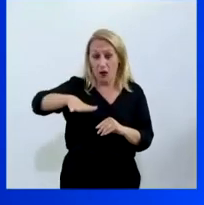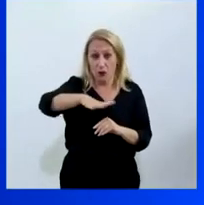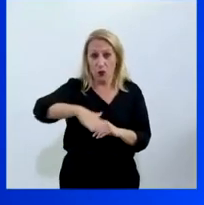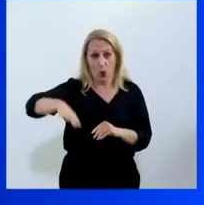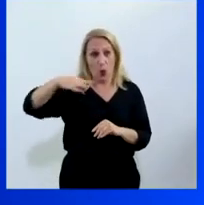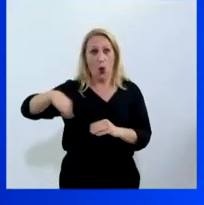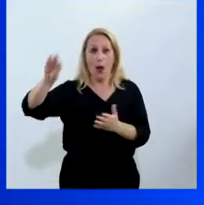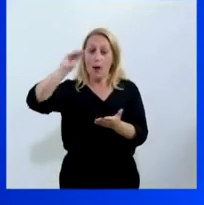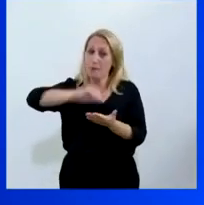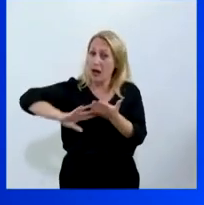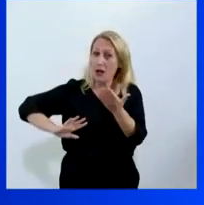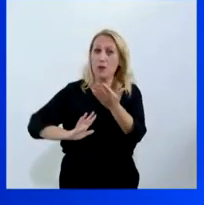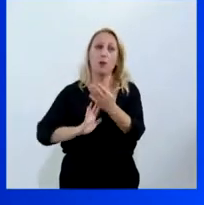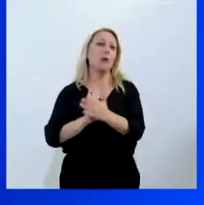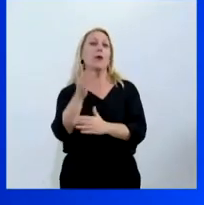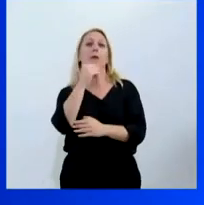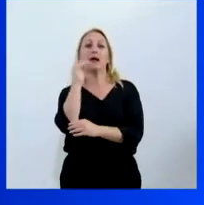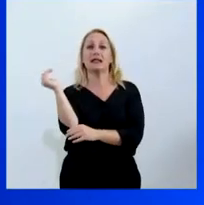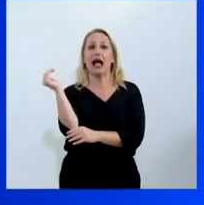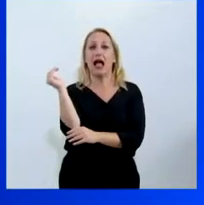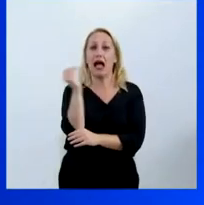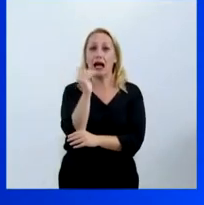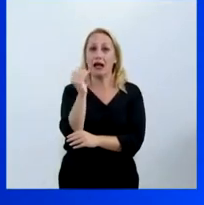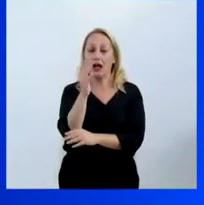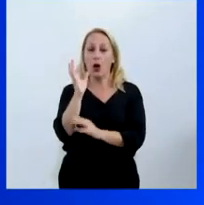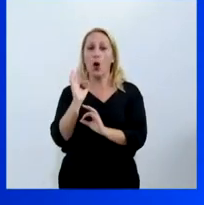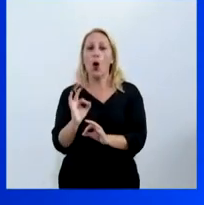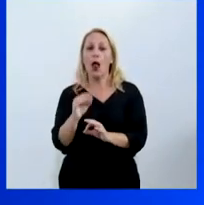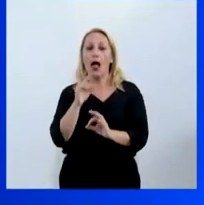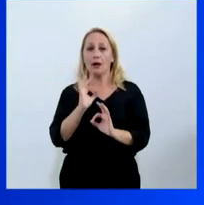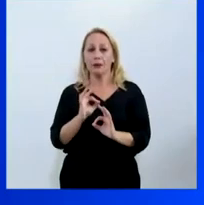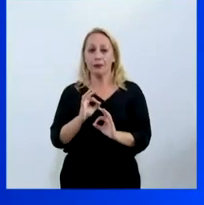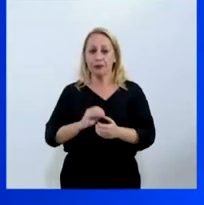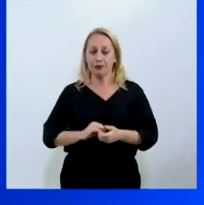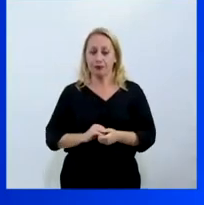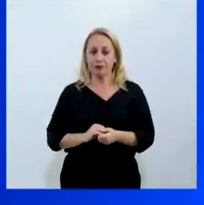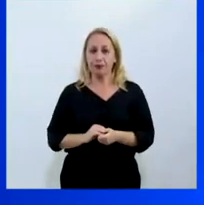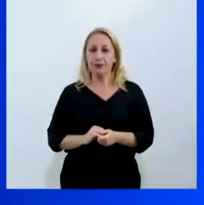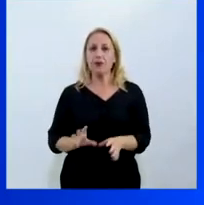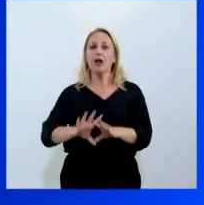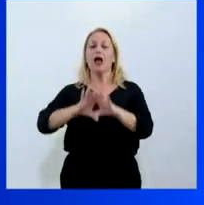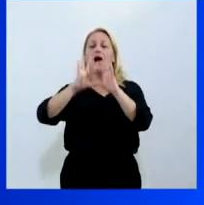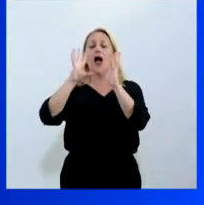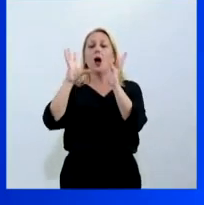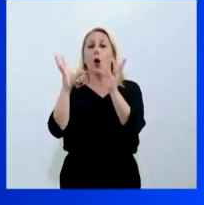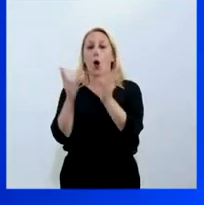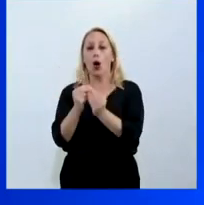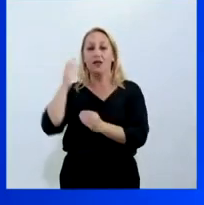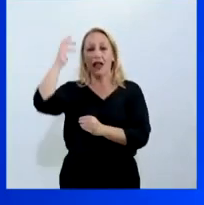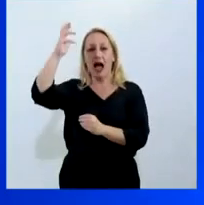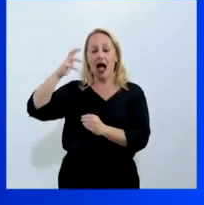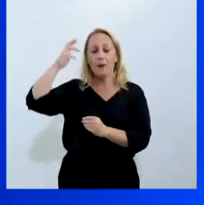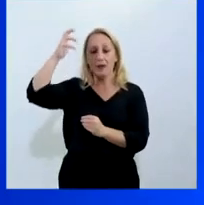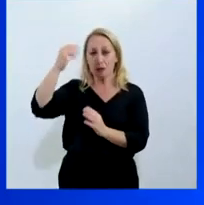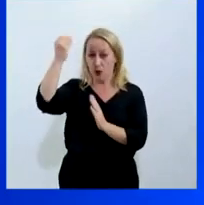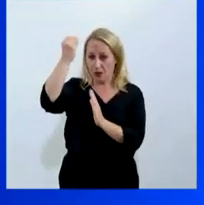να αναγεννηθεί πιο γρήγορα από ό,τι το πιστεύαμε. Άρα όλα αυτά είναι επιστημονικά δεδομένα τα οποία πρέπει να